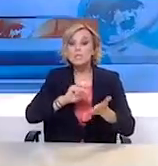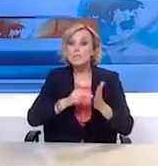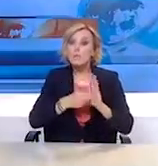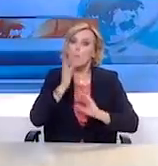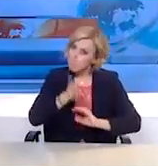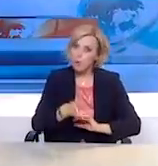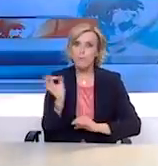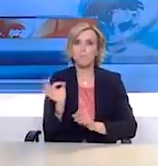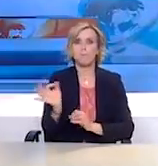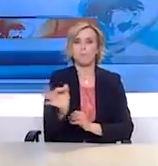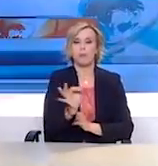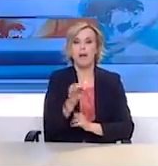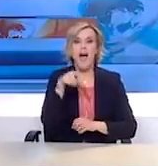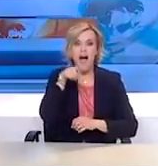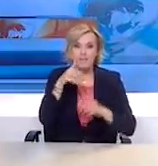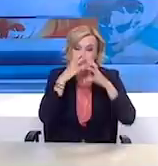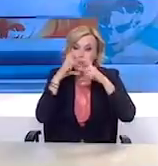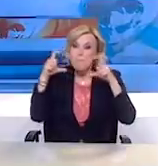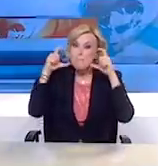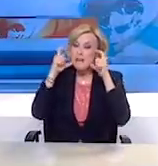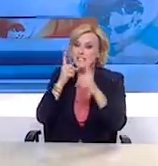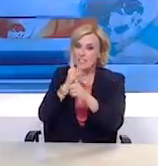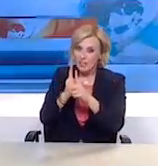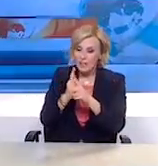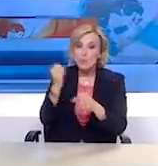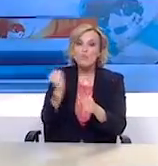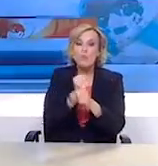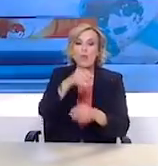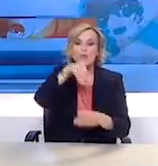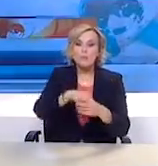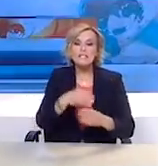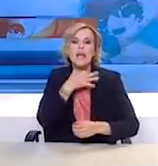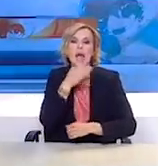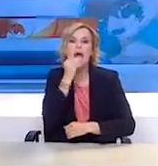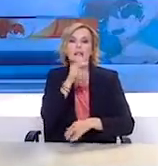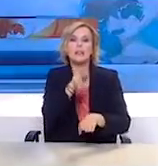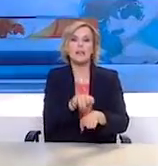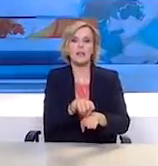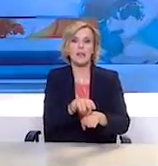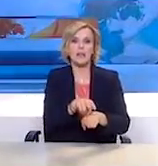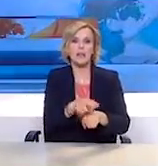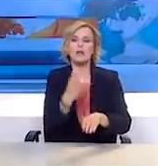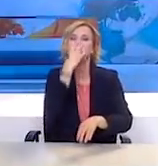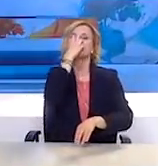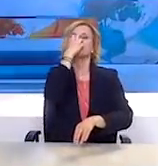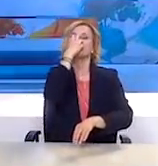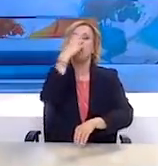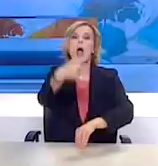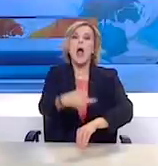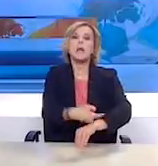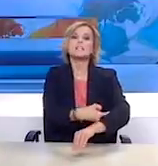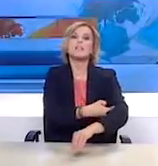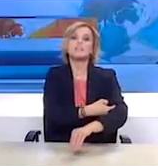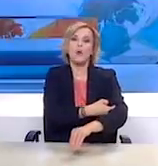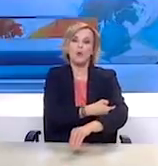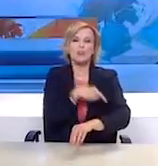μεταδώσουν την νόσο. Αυτές οι μάσκες είναι χρήσιμες για τους γιατρούς εντατικής θεραπείας, τους αναισθησιολόγους, οι οποίοι από την καρδιά μου τους ξέχασα χθες,